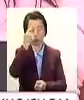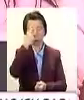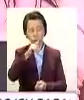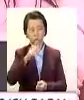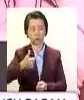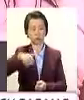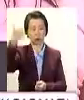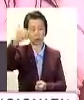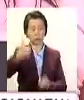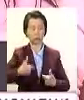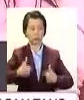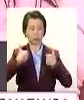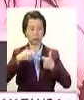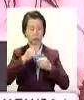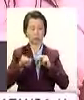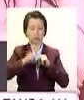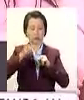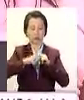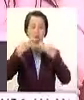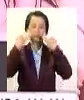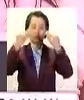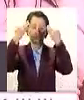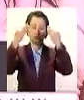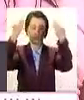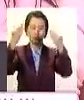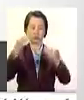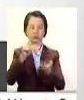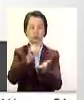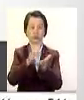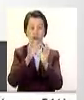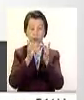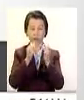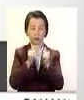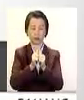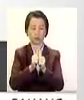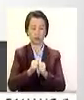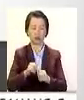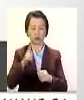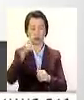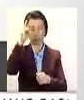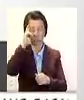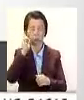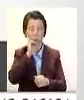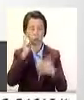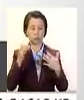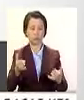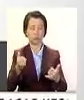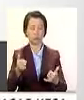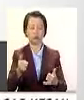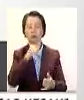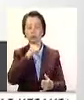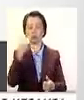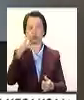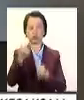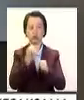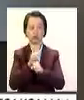untuk menambah like dan meningkatkan populariti mereka di media sosial. Di Detroit, seorang remaja, Timiah Landis, 12